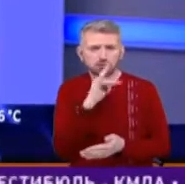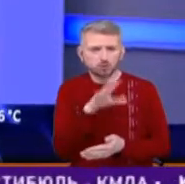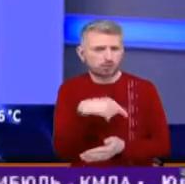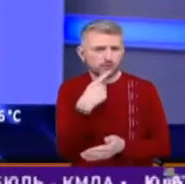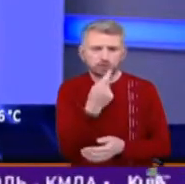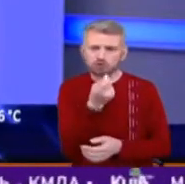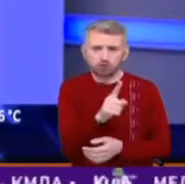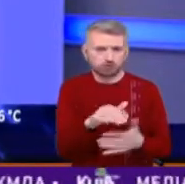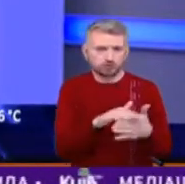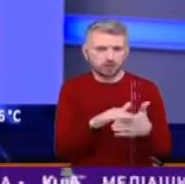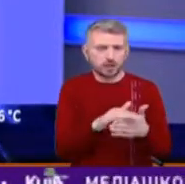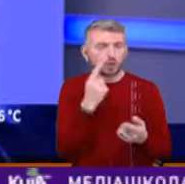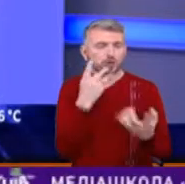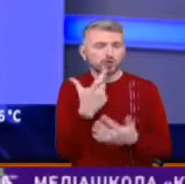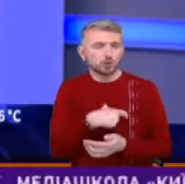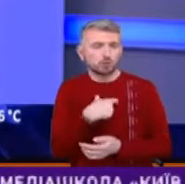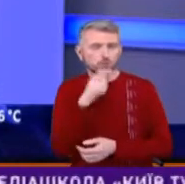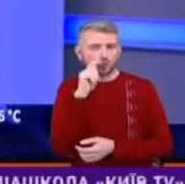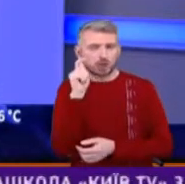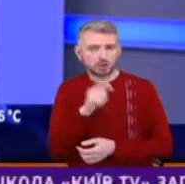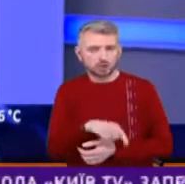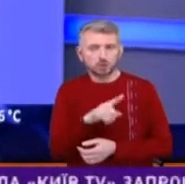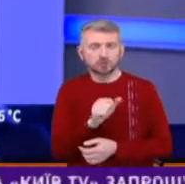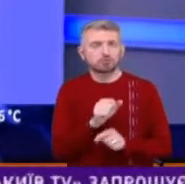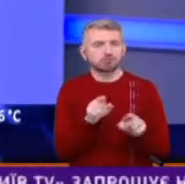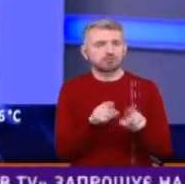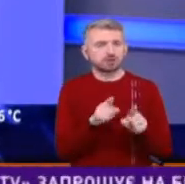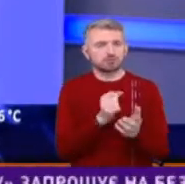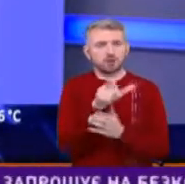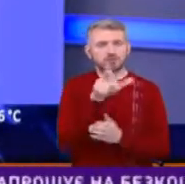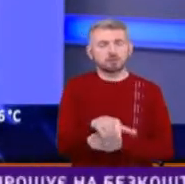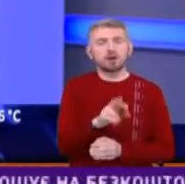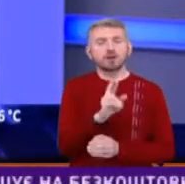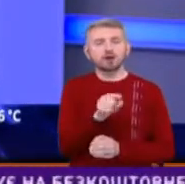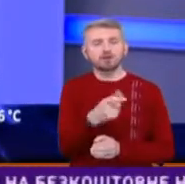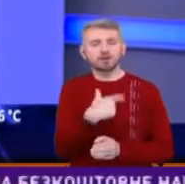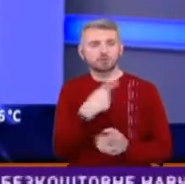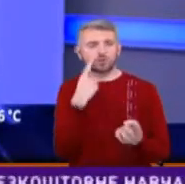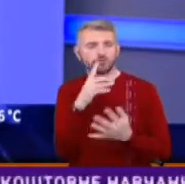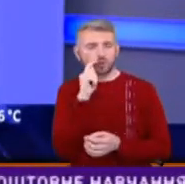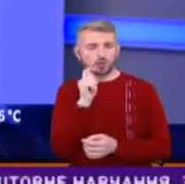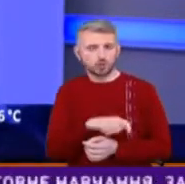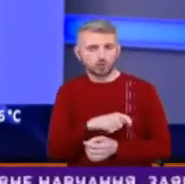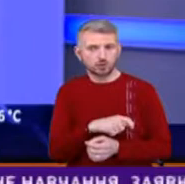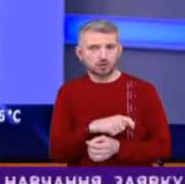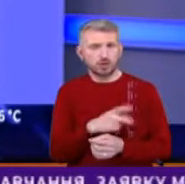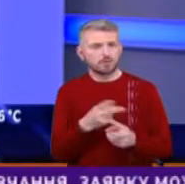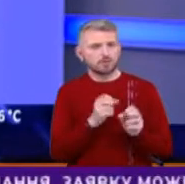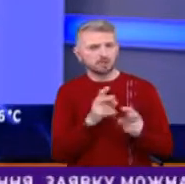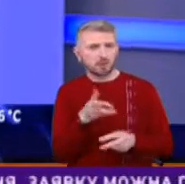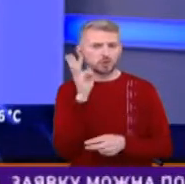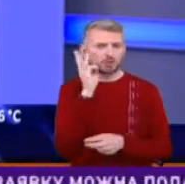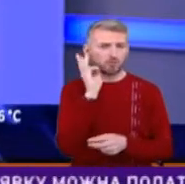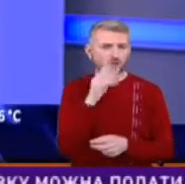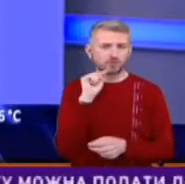навмисне. І уявити собі Україну за того чи іншого кандидата. От як він собі уявляє Україну? Ну, там, власне. Безпеку,